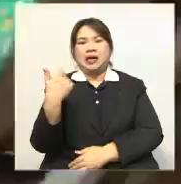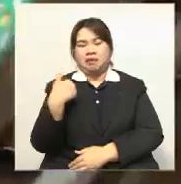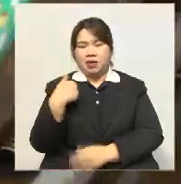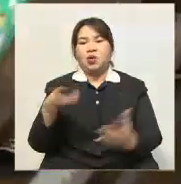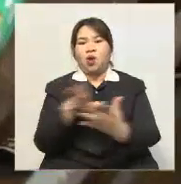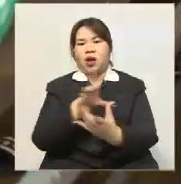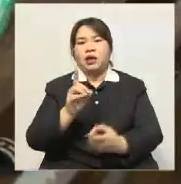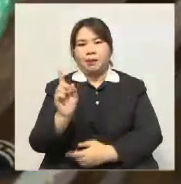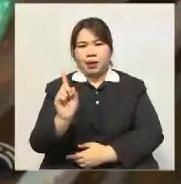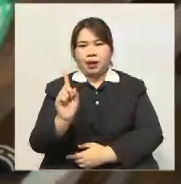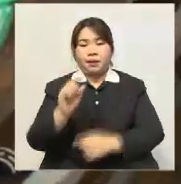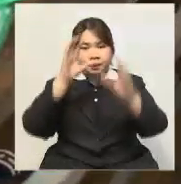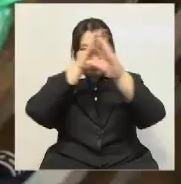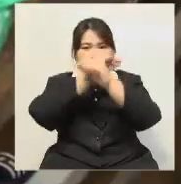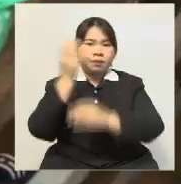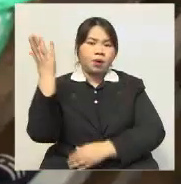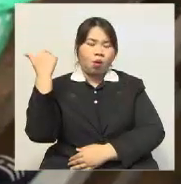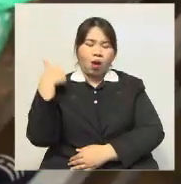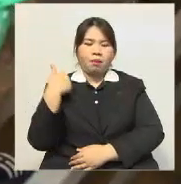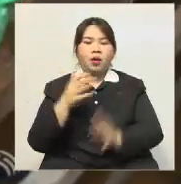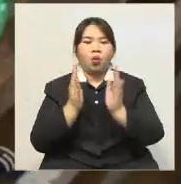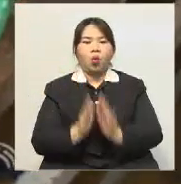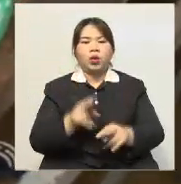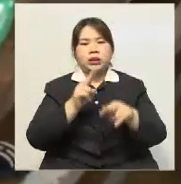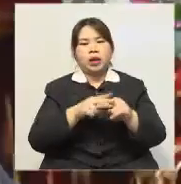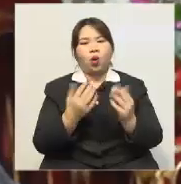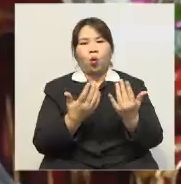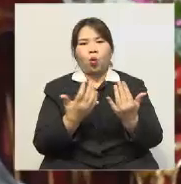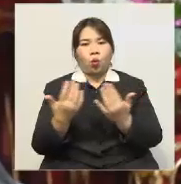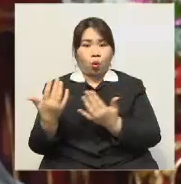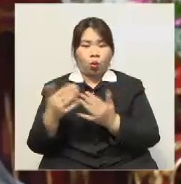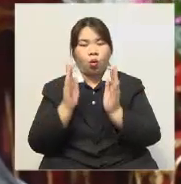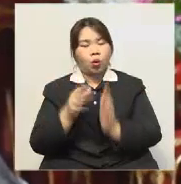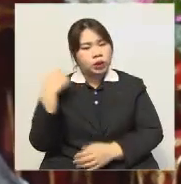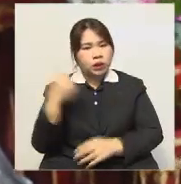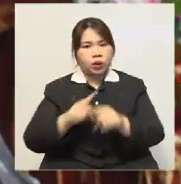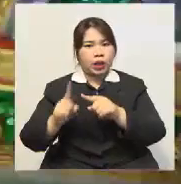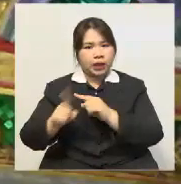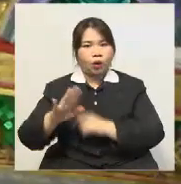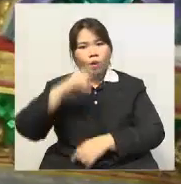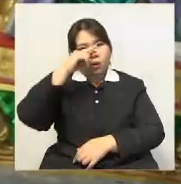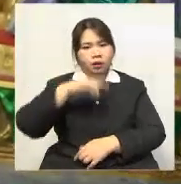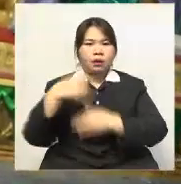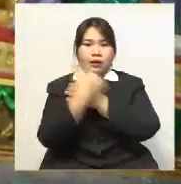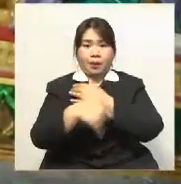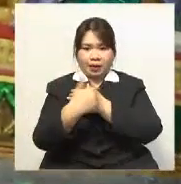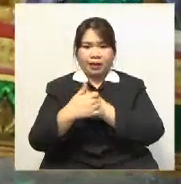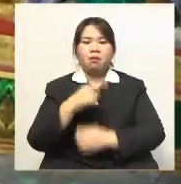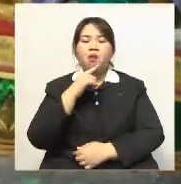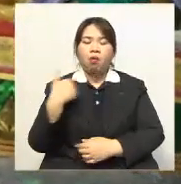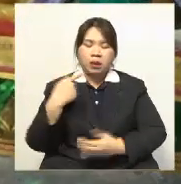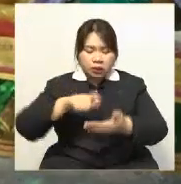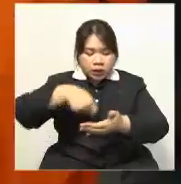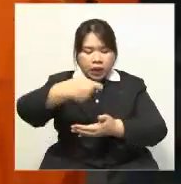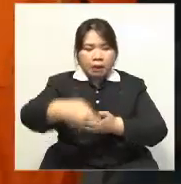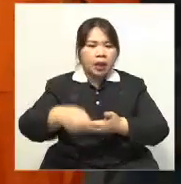ดประเพณีนี้บรรยากาศเมื่อคืนนะครับก็เต็มไปด้วยพุทธศาสนิกชนและนักท่องเที่ยวทั้งชาวไทยและชาวต่างชาตินะครับโดยผู้ที่ใส่บาตรก็มี